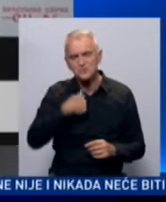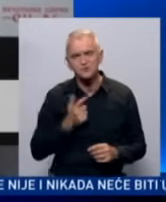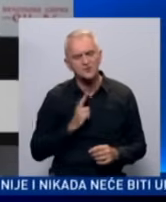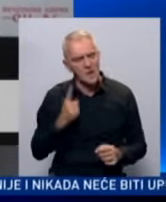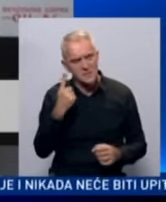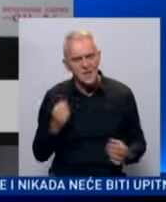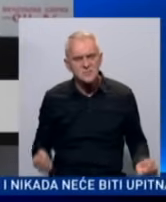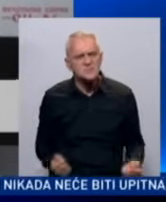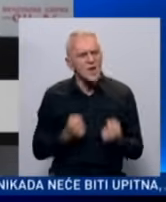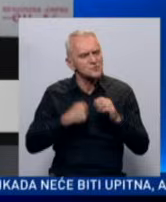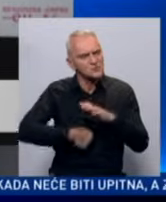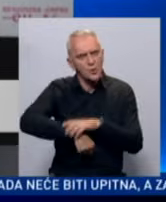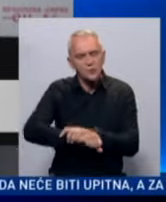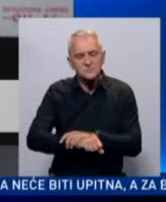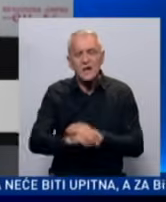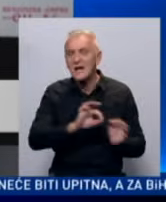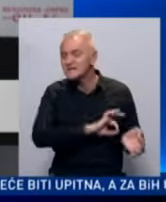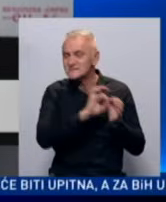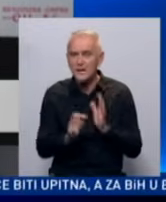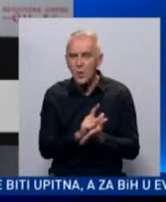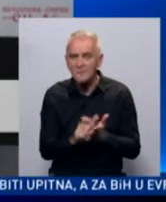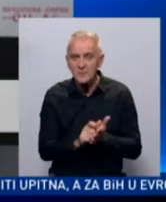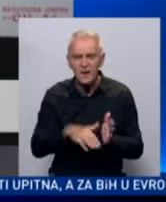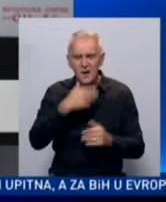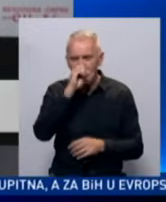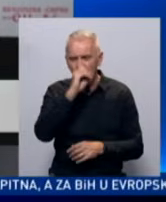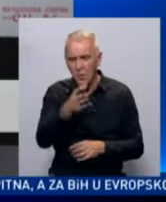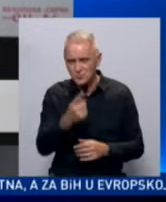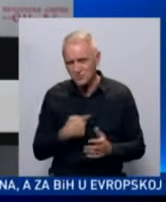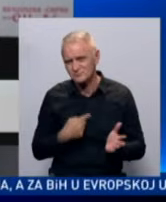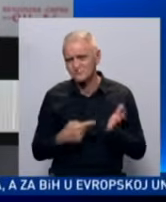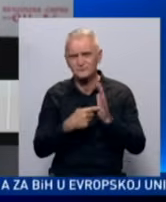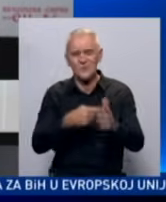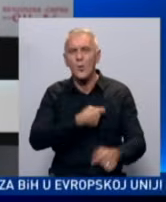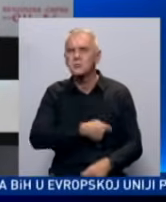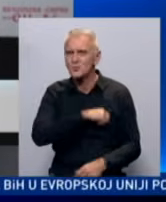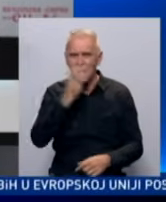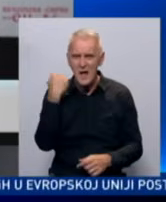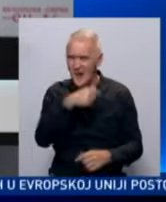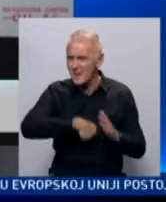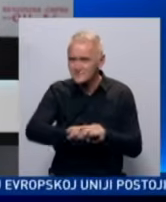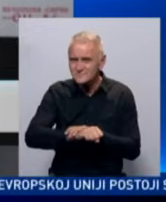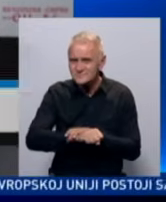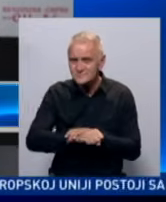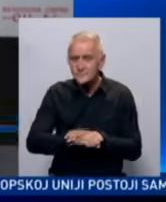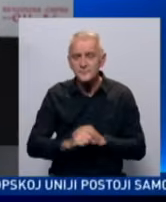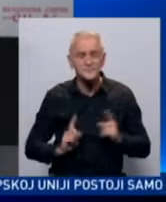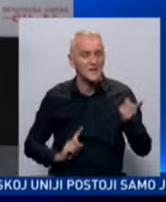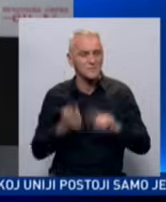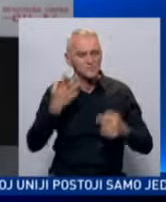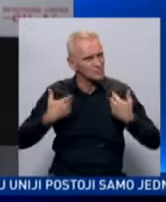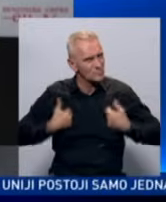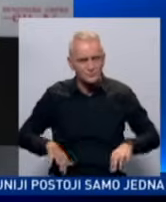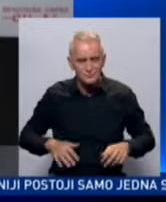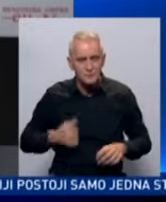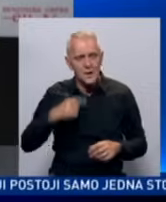utakmica, ali isto tako cijelo vrijeme poslije onog lošeg izdanja što se kaže o Portugalu i visokog poraza,